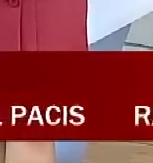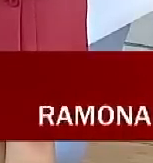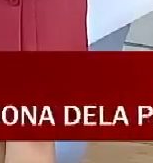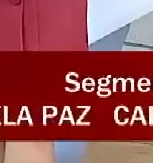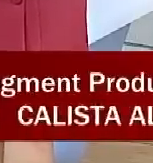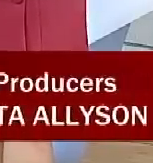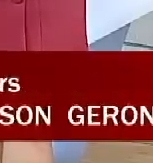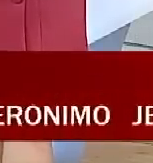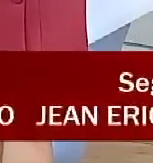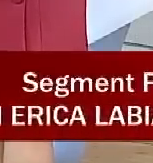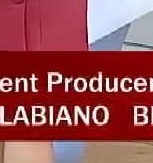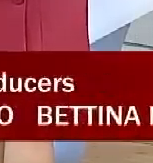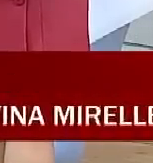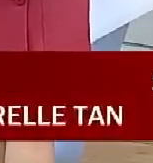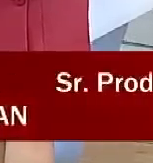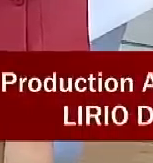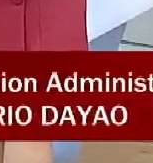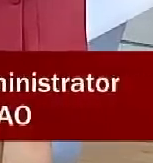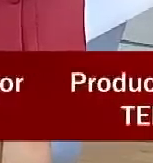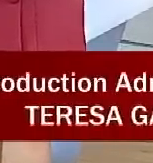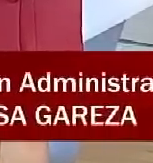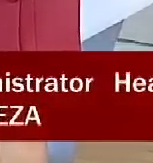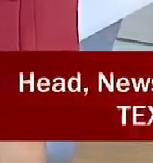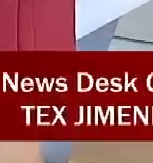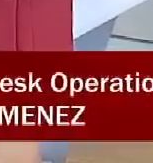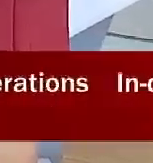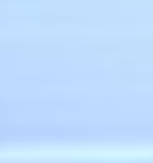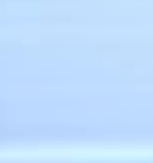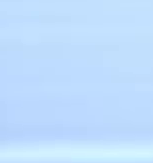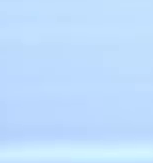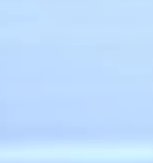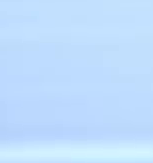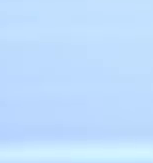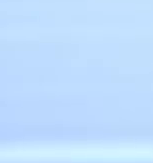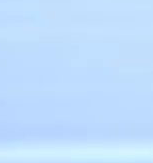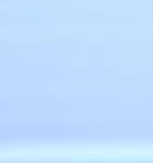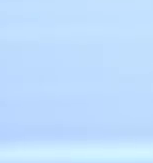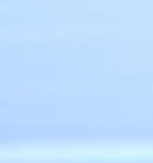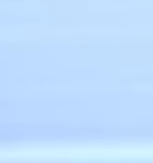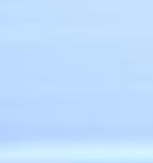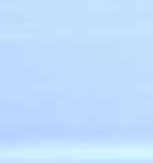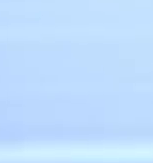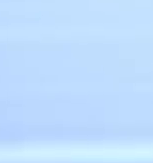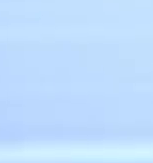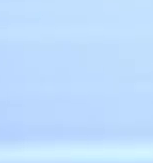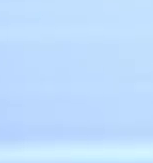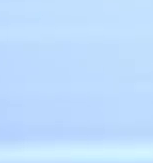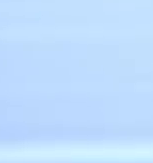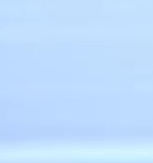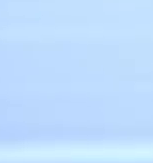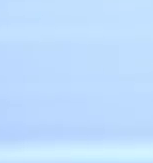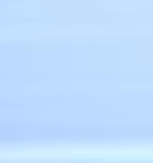dahil hindi natutulog ang balita, nakatutok kami 24 oras. For more Chika updates, like and subscribe